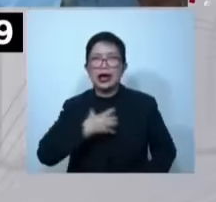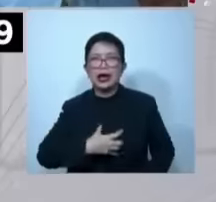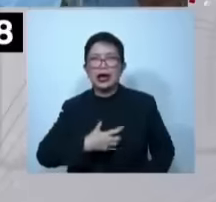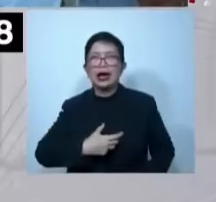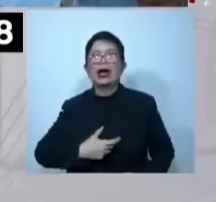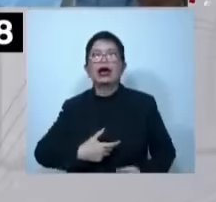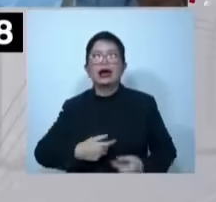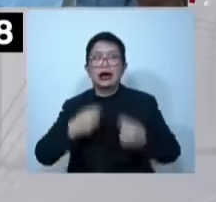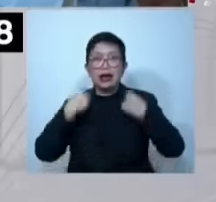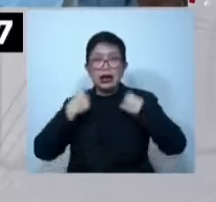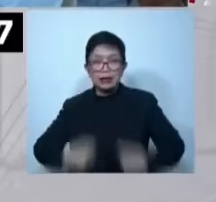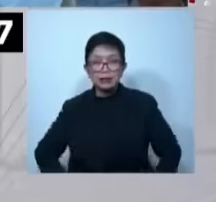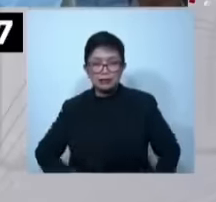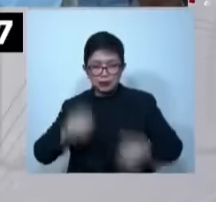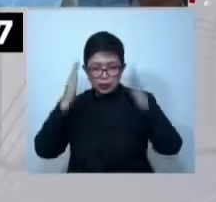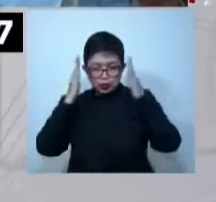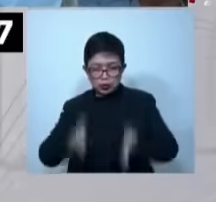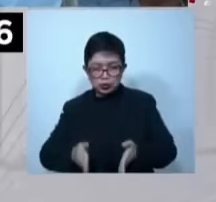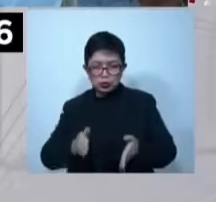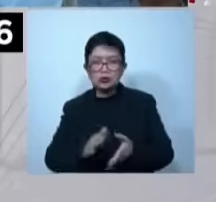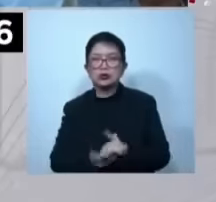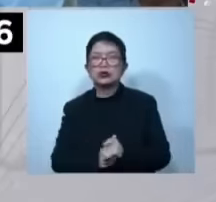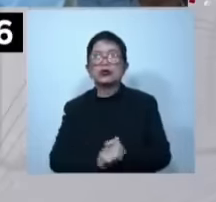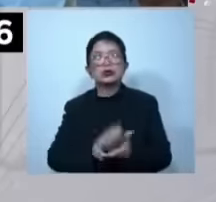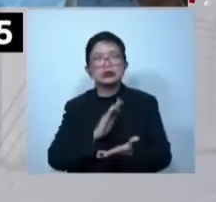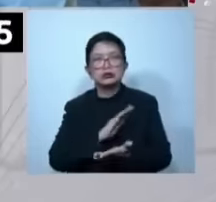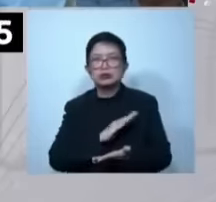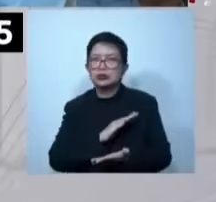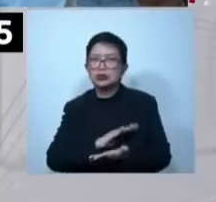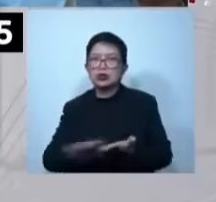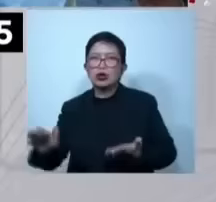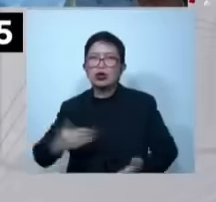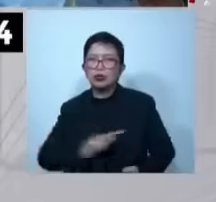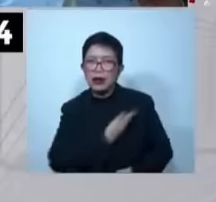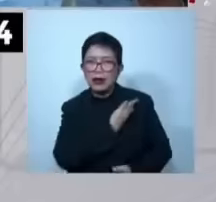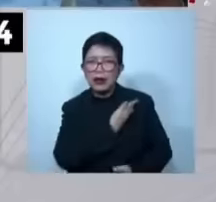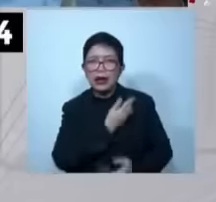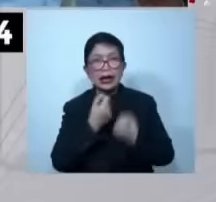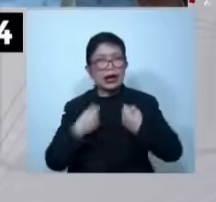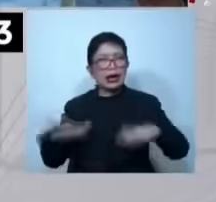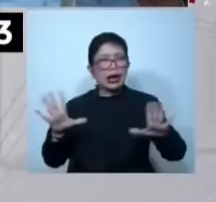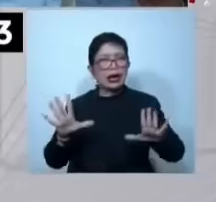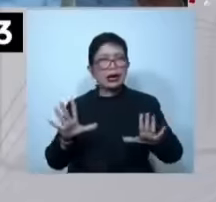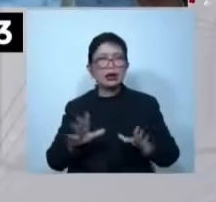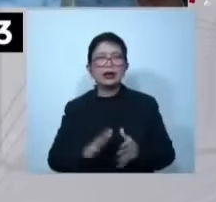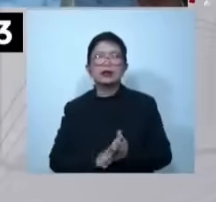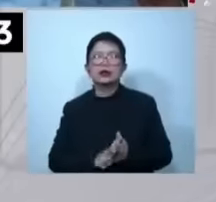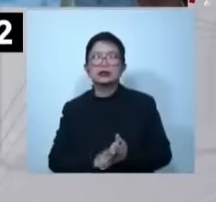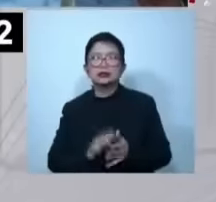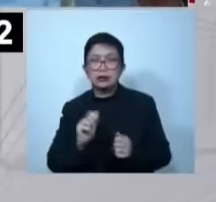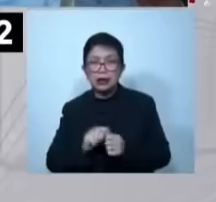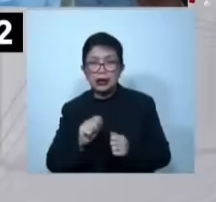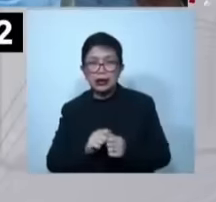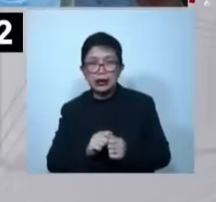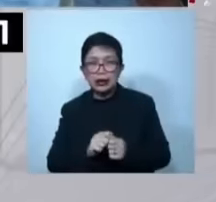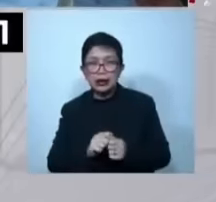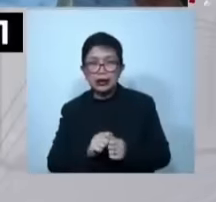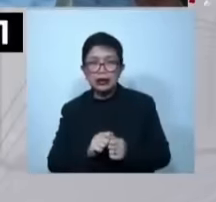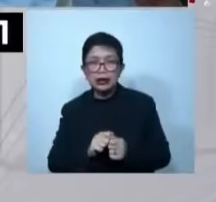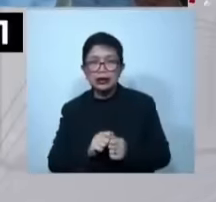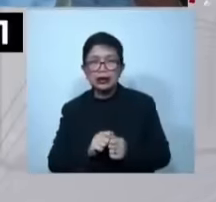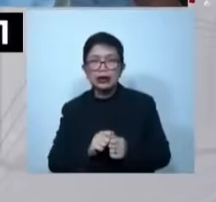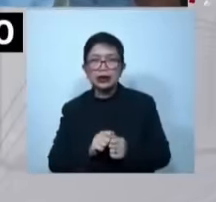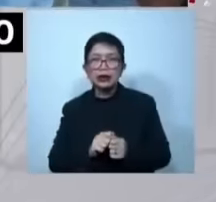kedua, menemukan 13 korban penghilangan paksa. Yang keempat, memberikan kompensasi dan pemulihan. Dan yang